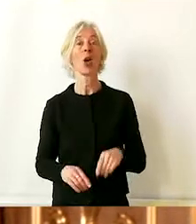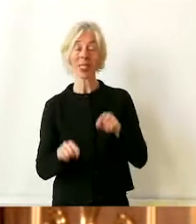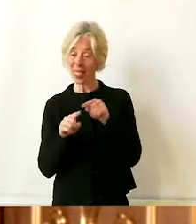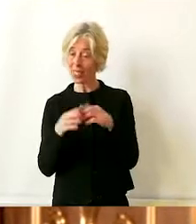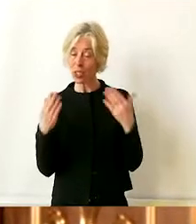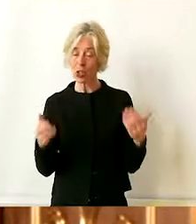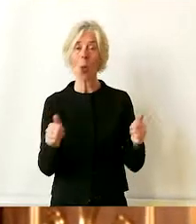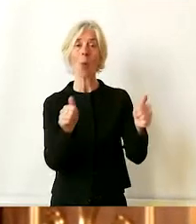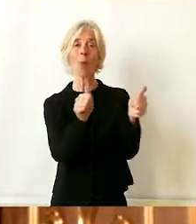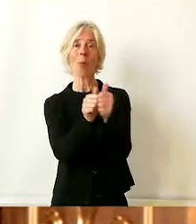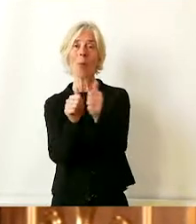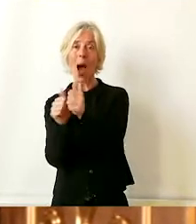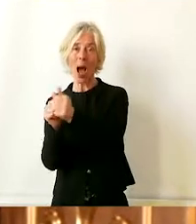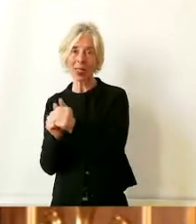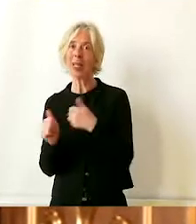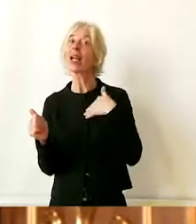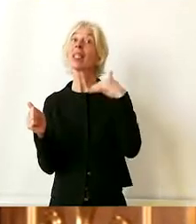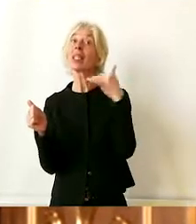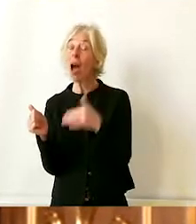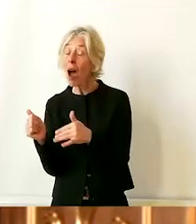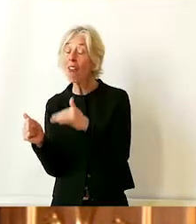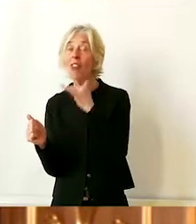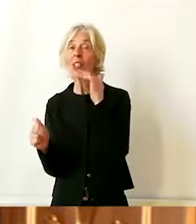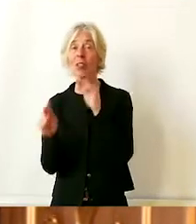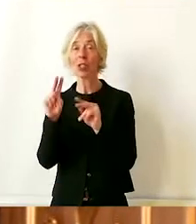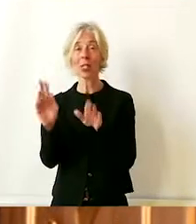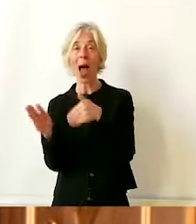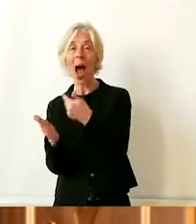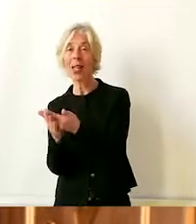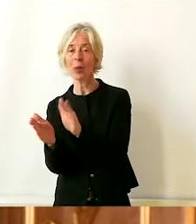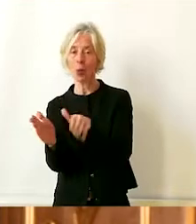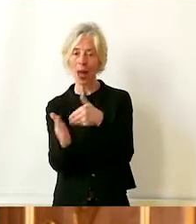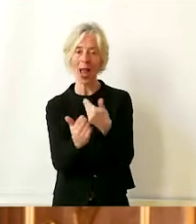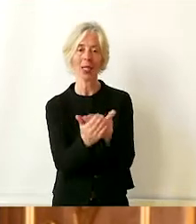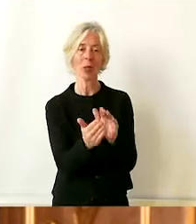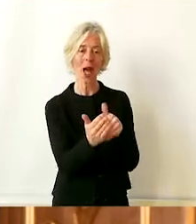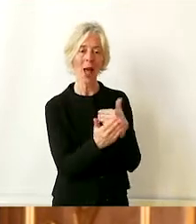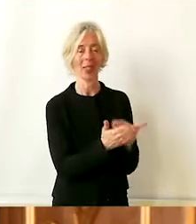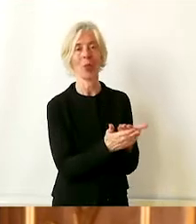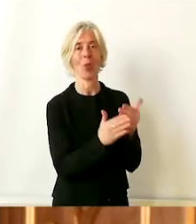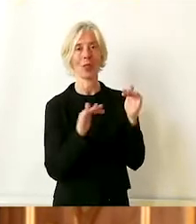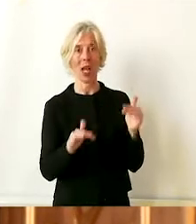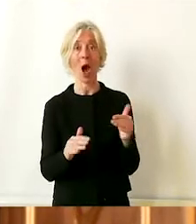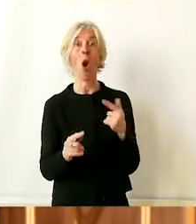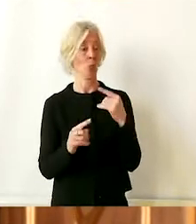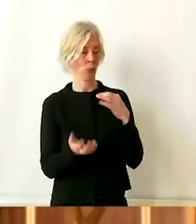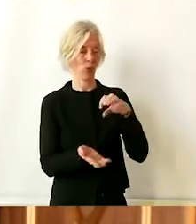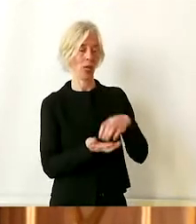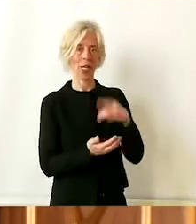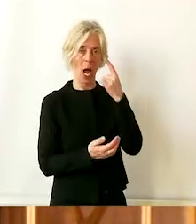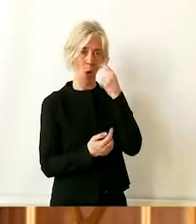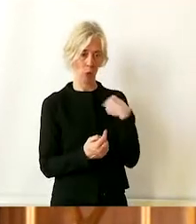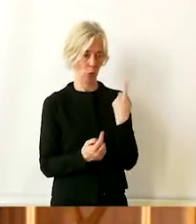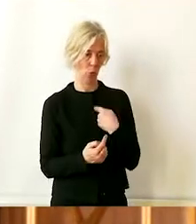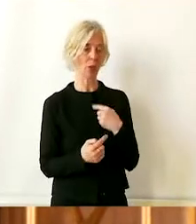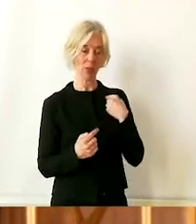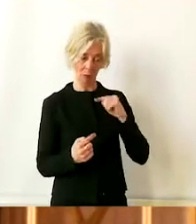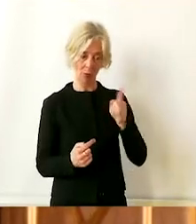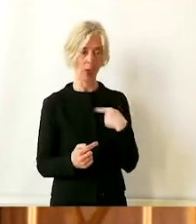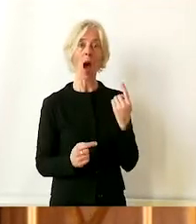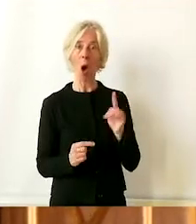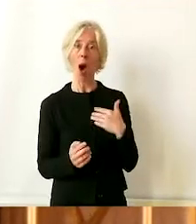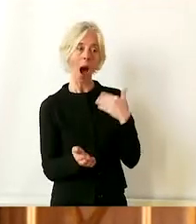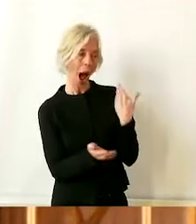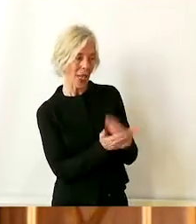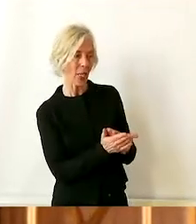viele Angebote im Köcher, die Stadt Augsburg natürlich auch, Angebote im Köcher, wo man Unternehmen, die vielleicht jetzt